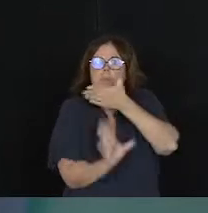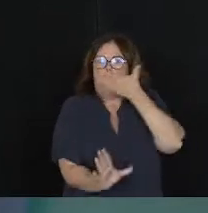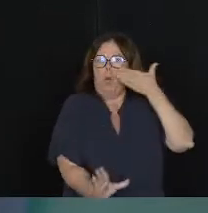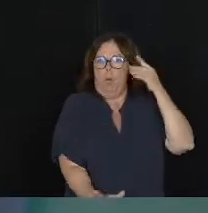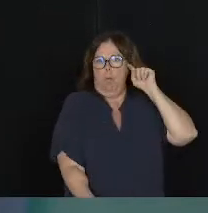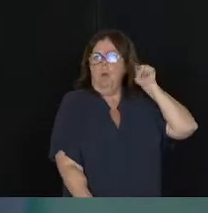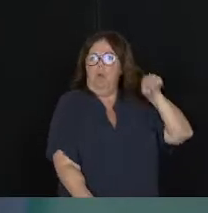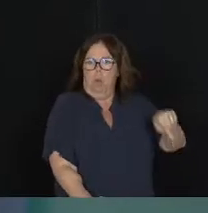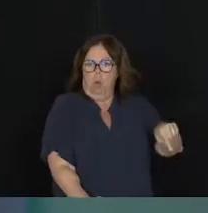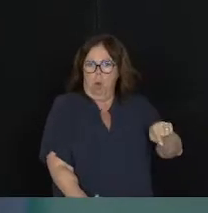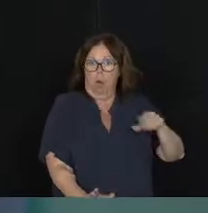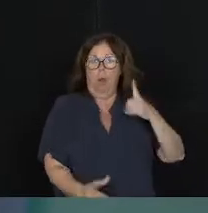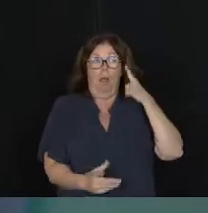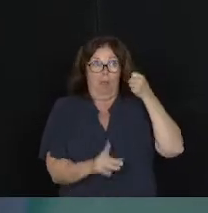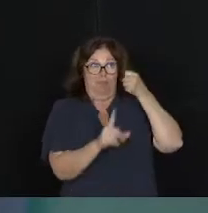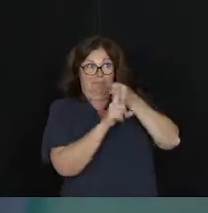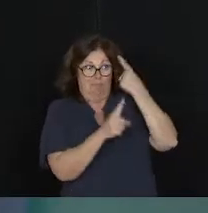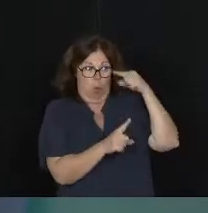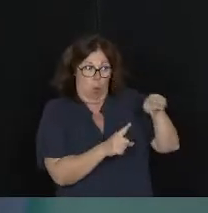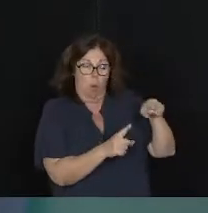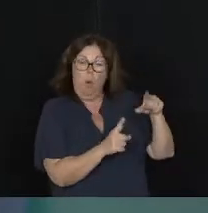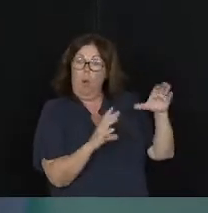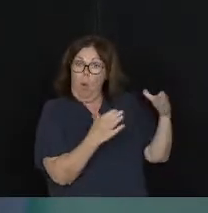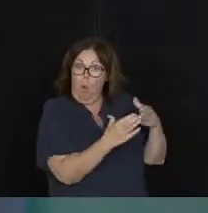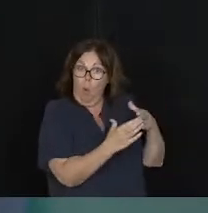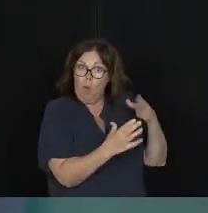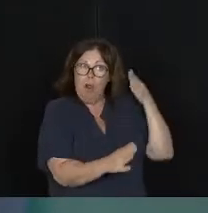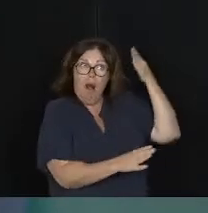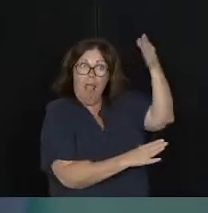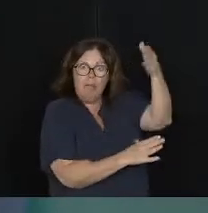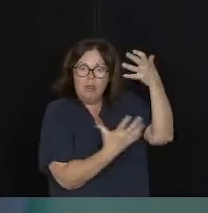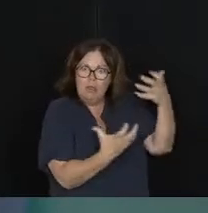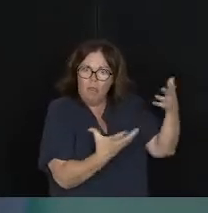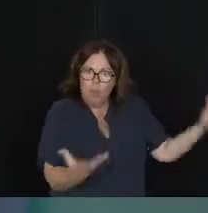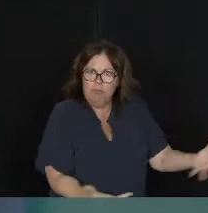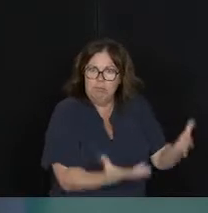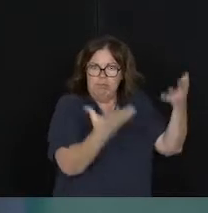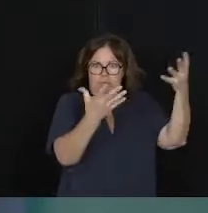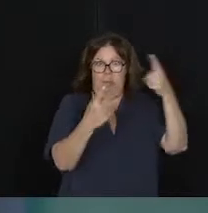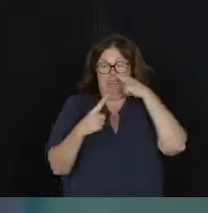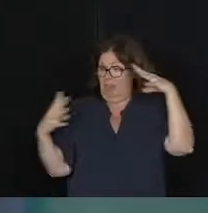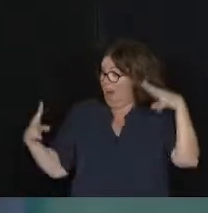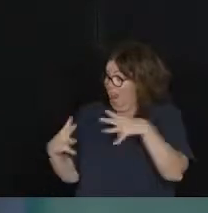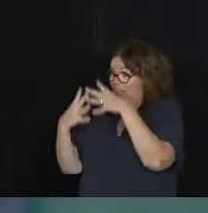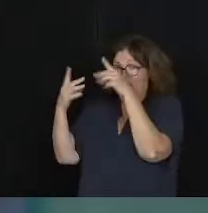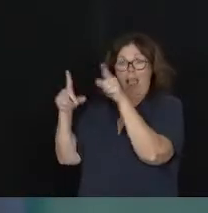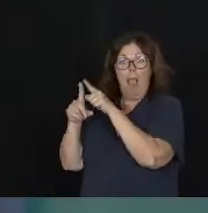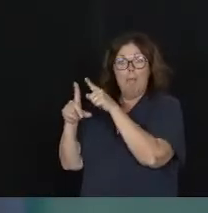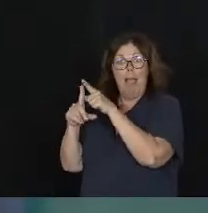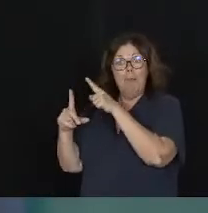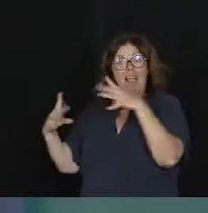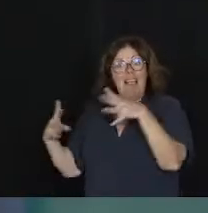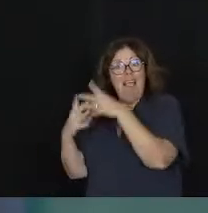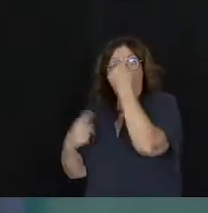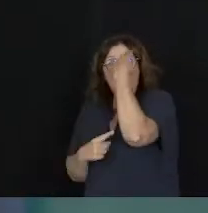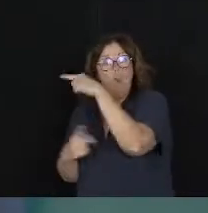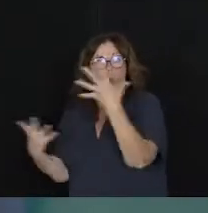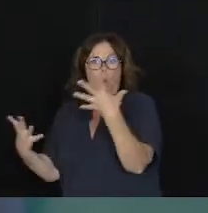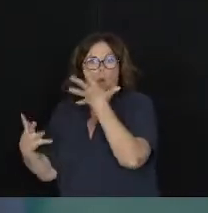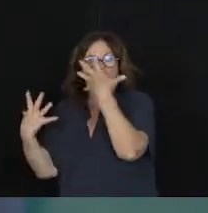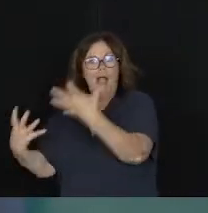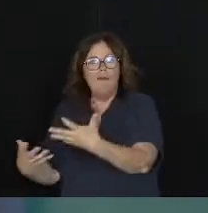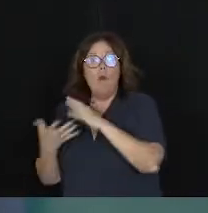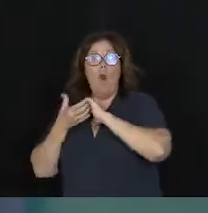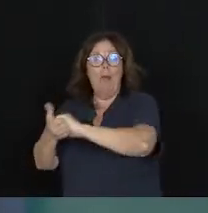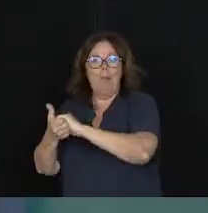aussi pour la paix, on se bat toujours pour les générations futures, hein, donc pour défendre les enfants du temps des guerres. On se bat pour